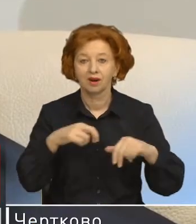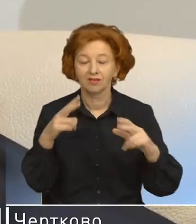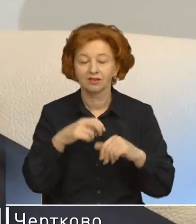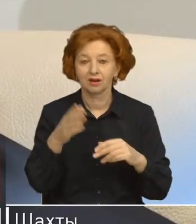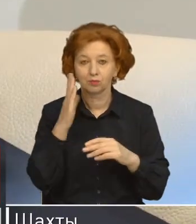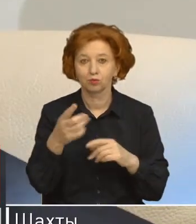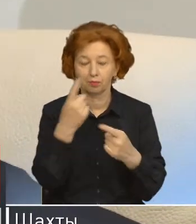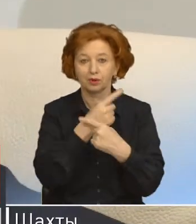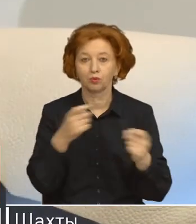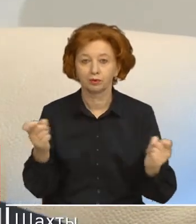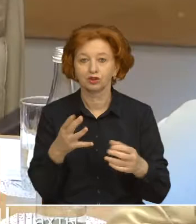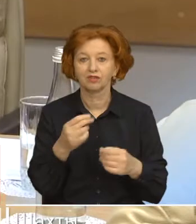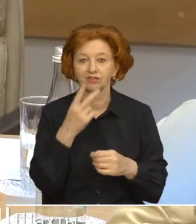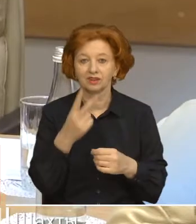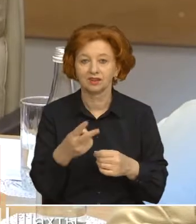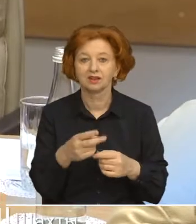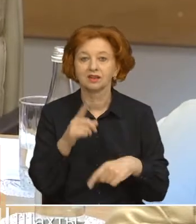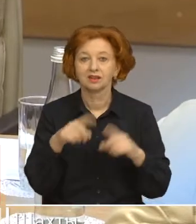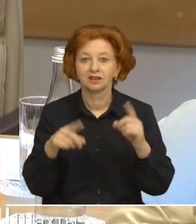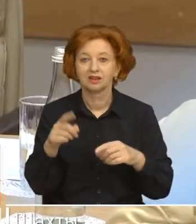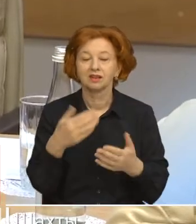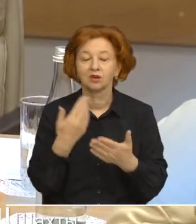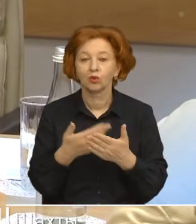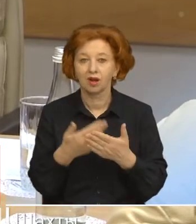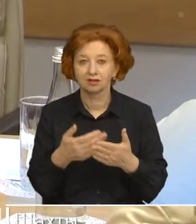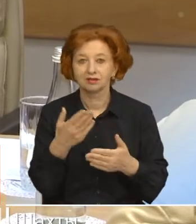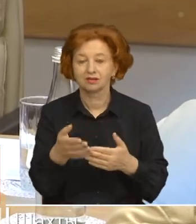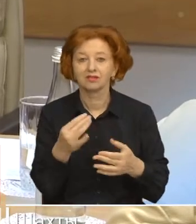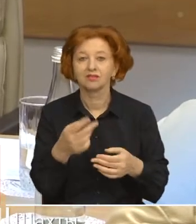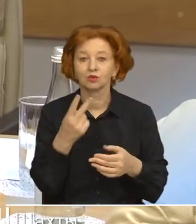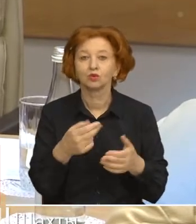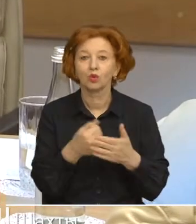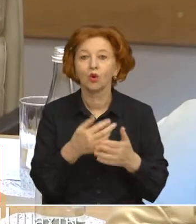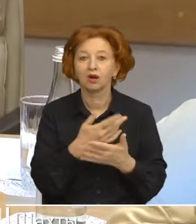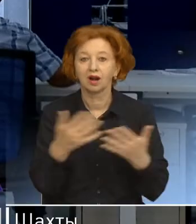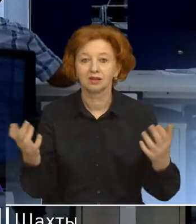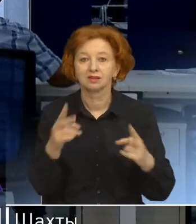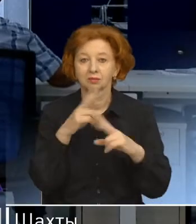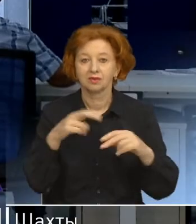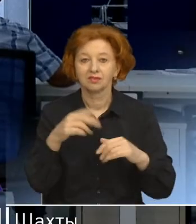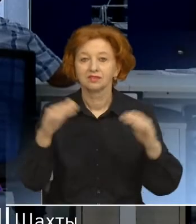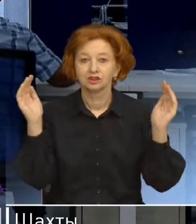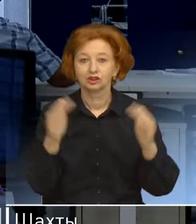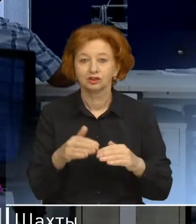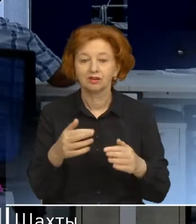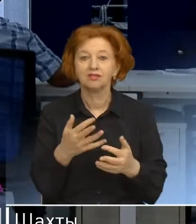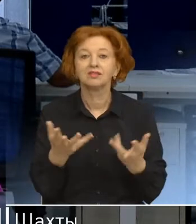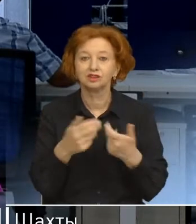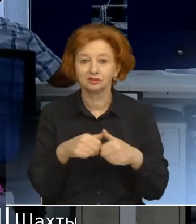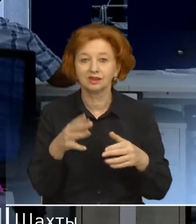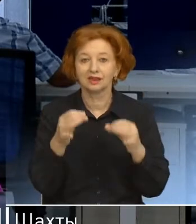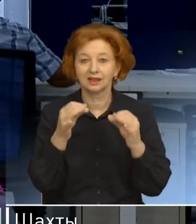ограничится предупреждением бизнес не наказывать. В 2020-м число проверок снизилось в 4 раза. Обсудили и